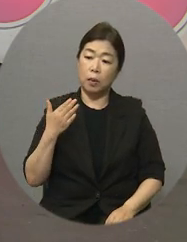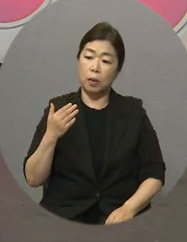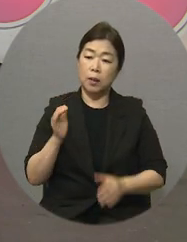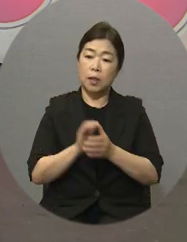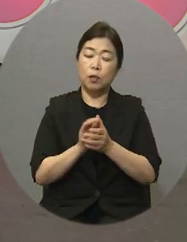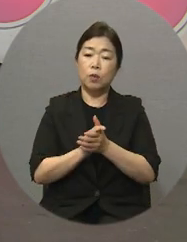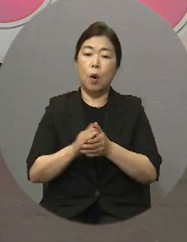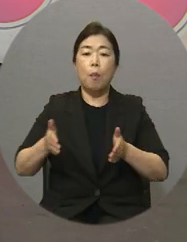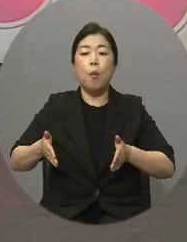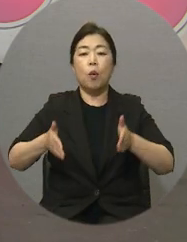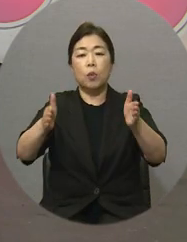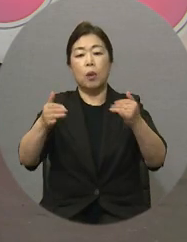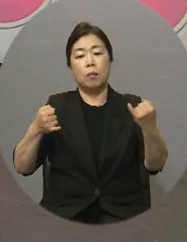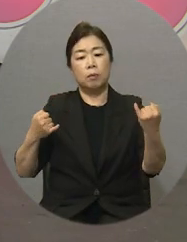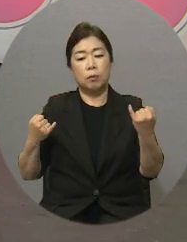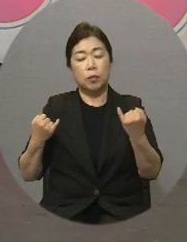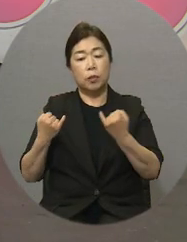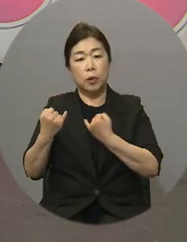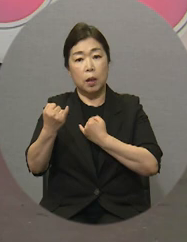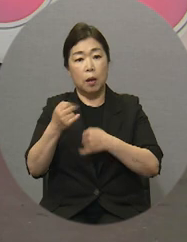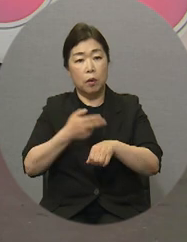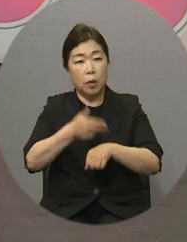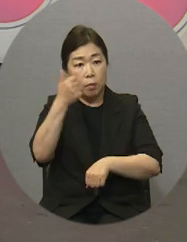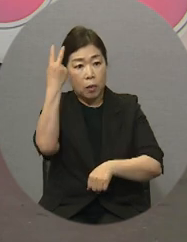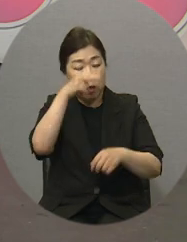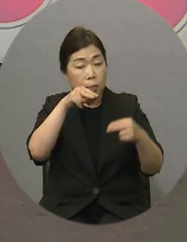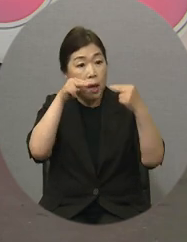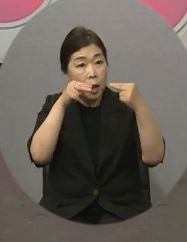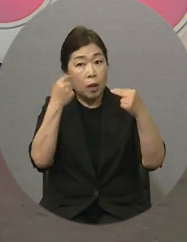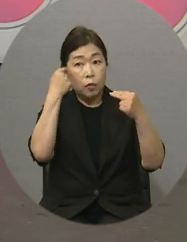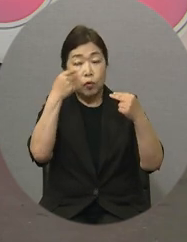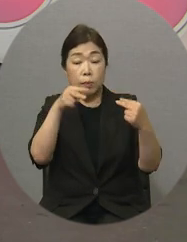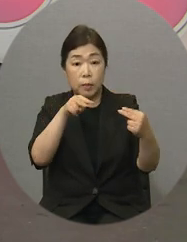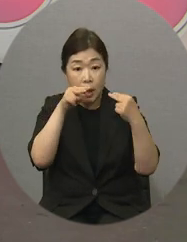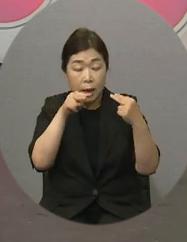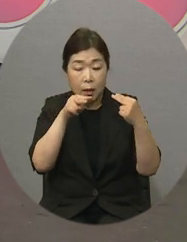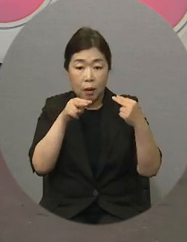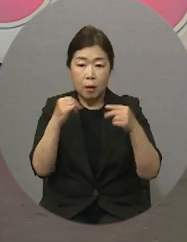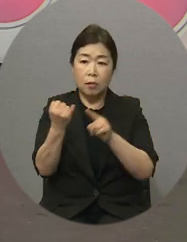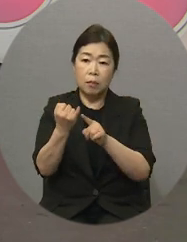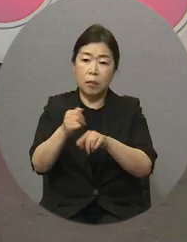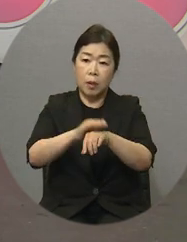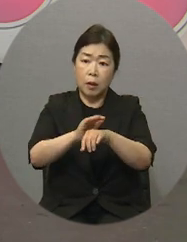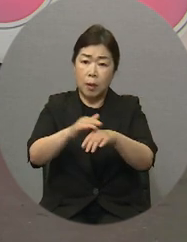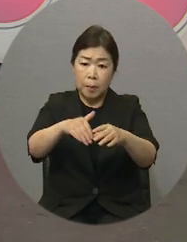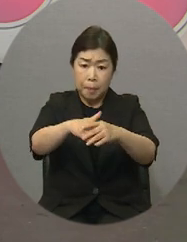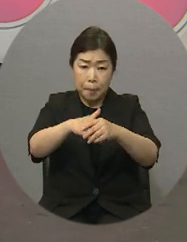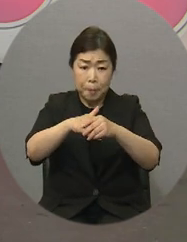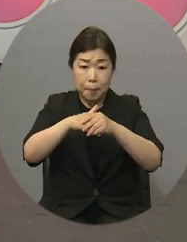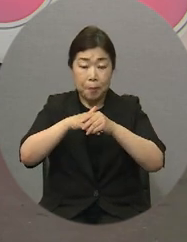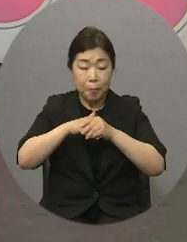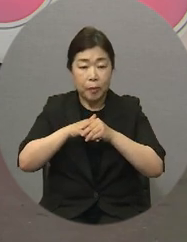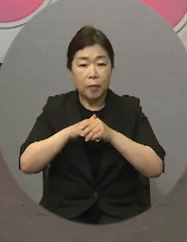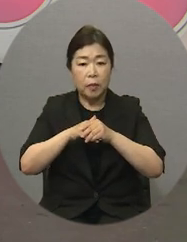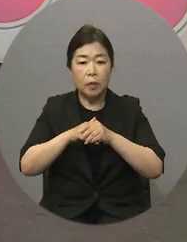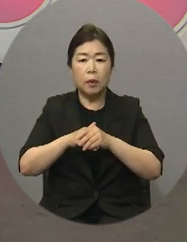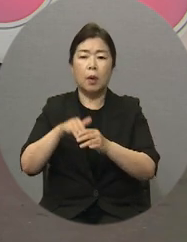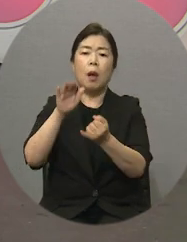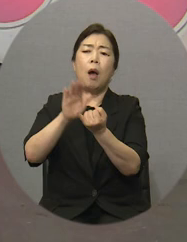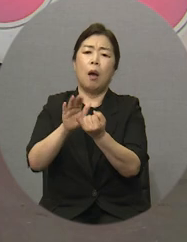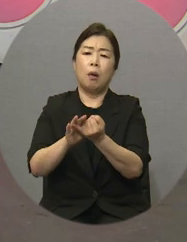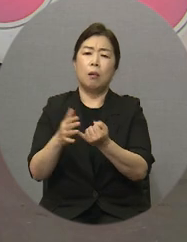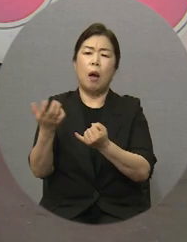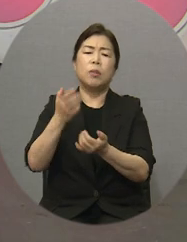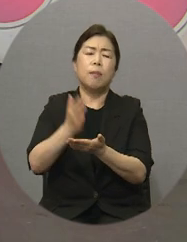아이가 선생님과 또 눈이 마주쳤거든요. 선생님은 우리 딸 아이의 손을 딱 잡고는 아우 아프지